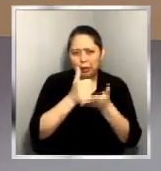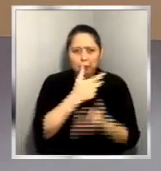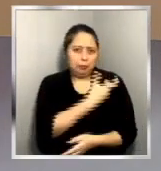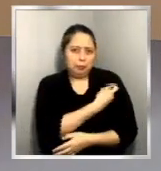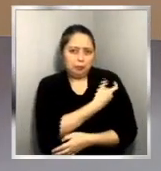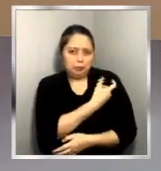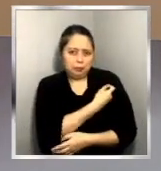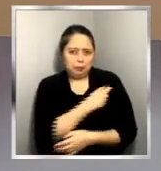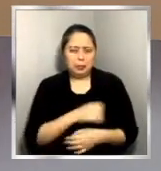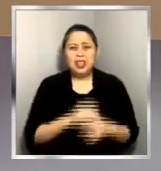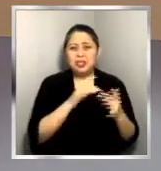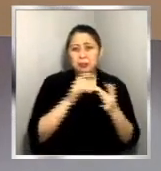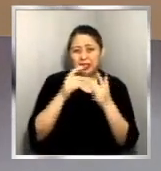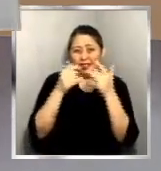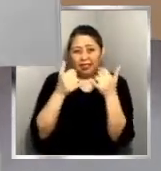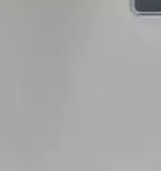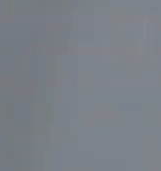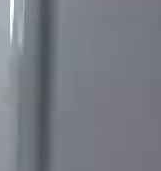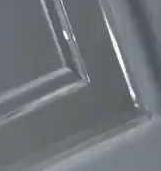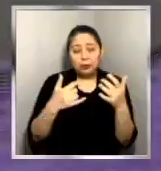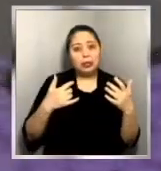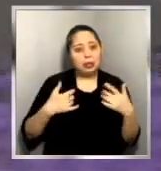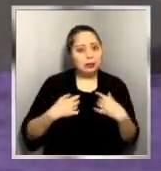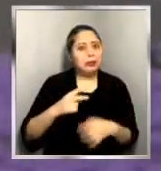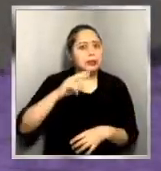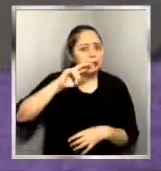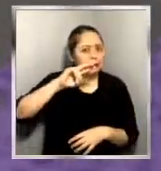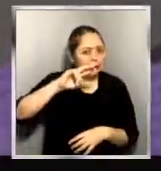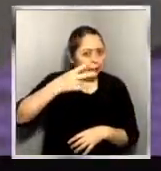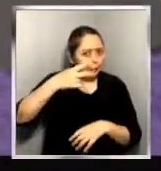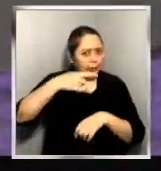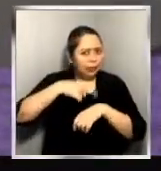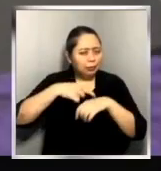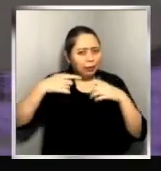bansa. Nakatutok si Maki Pulido.